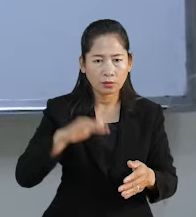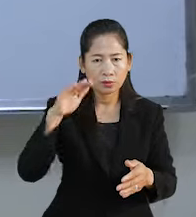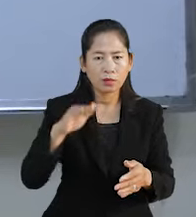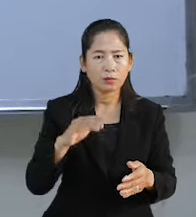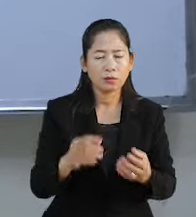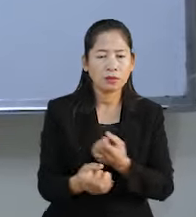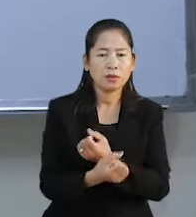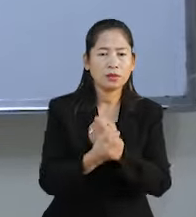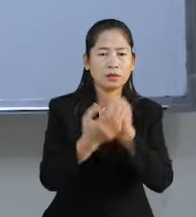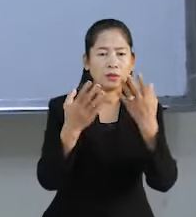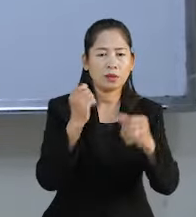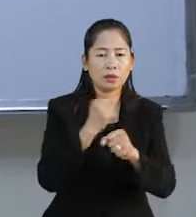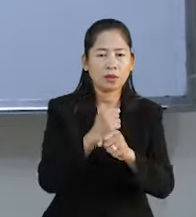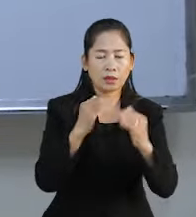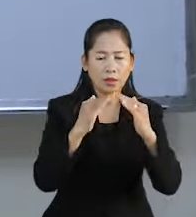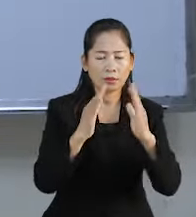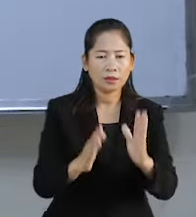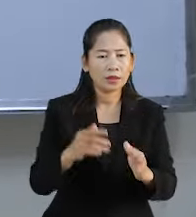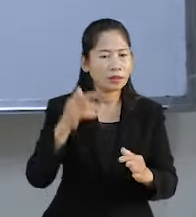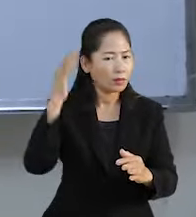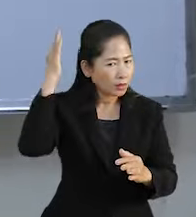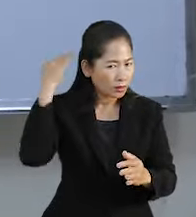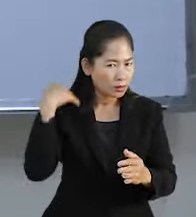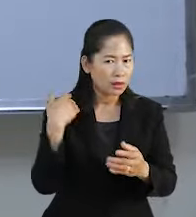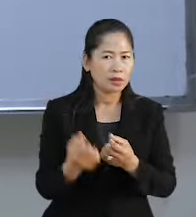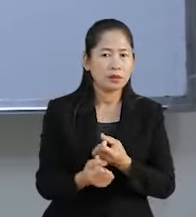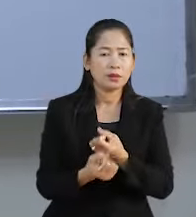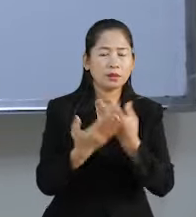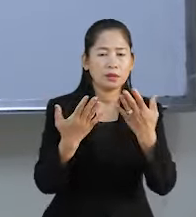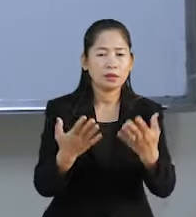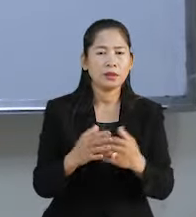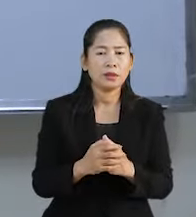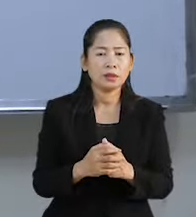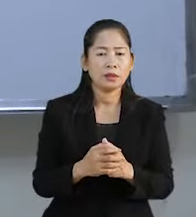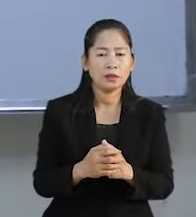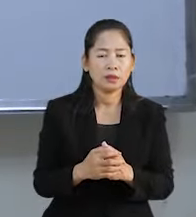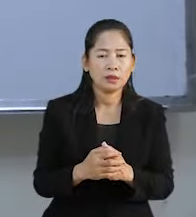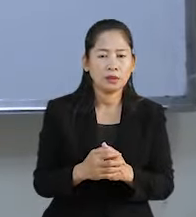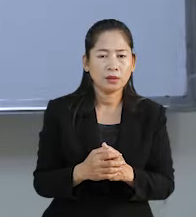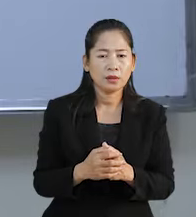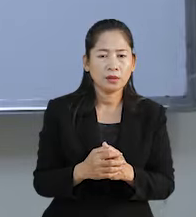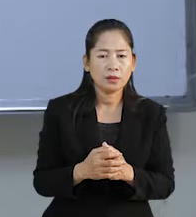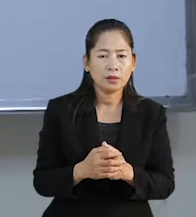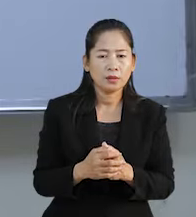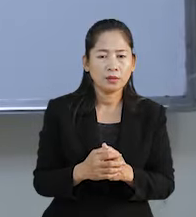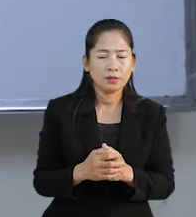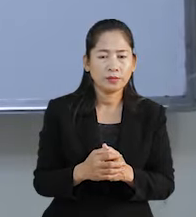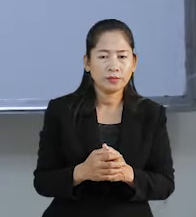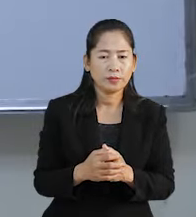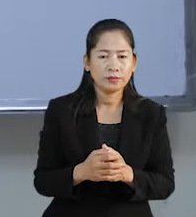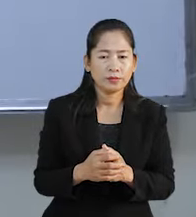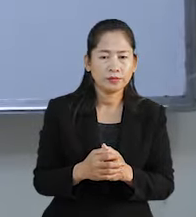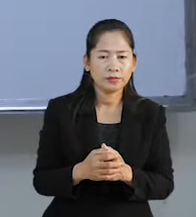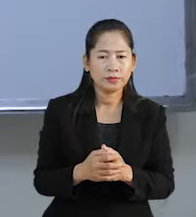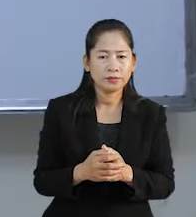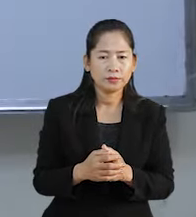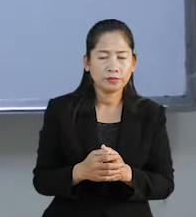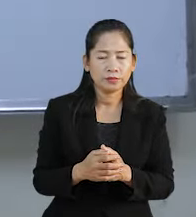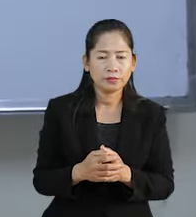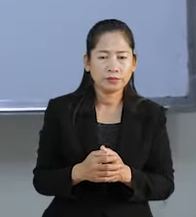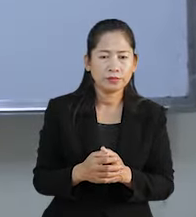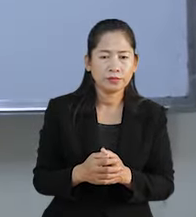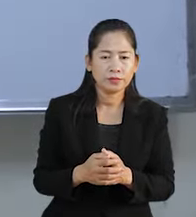ទៅច្រើនកិច្ចការផ្ទះរបស់មនុស្សស្រីច្រើនកូនចាតទៀតកិច្ច ិច្ចការផ្ទះតែប៉ុណ្្នឹងណាកូនណាតែកូនអាចទៅសេបបាយចេញមក